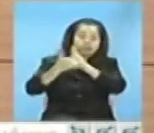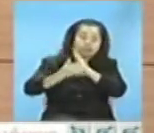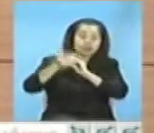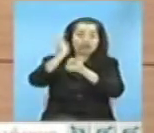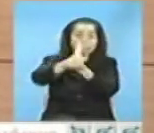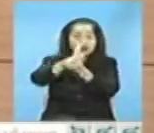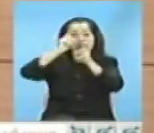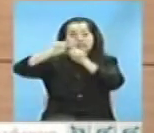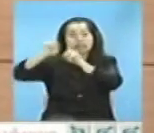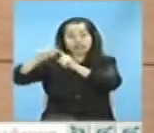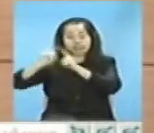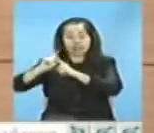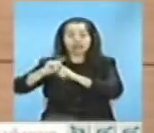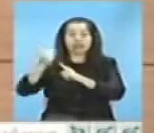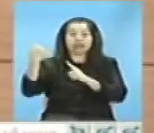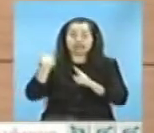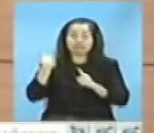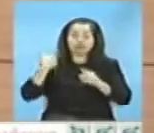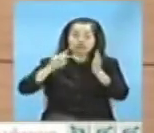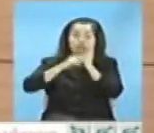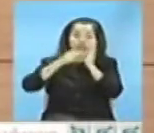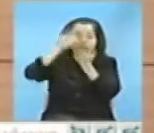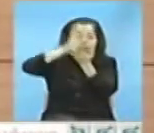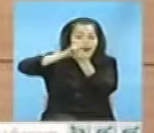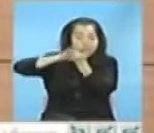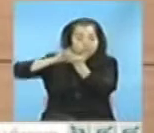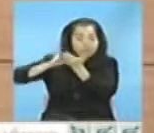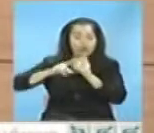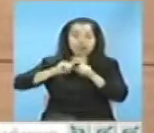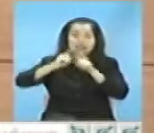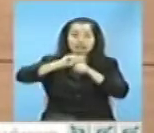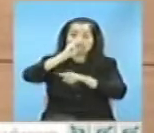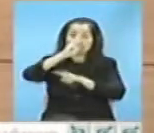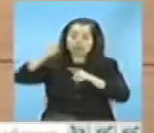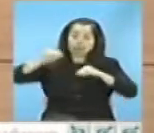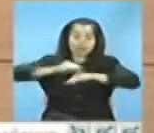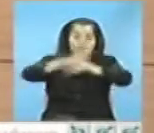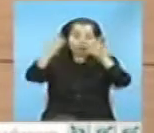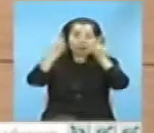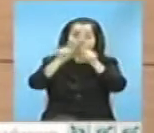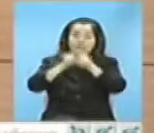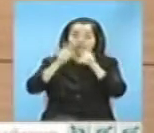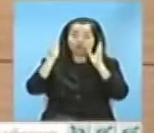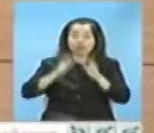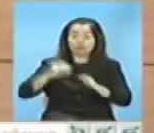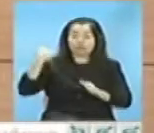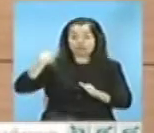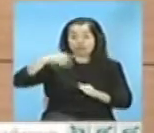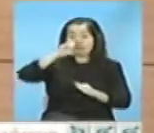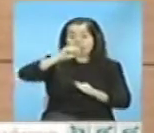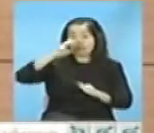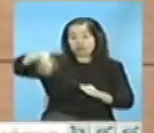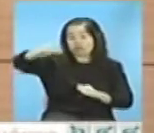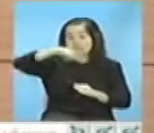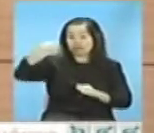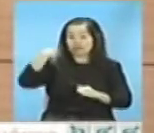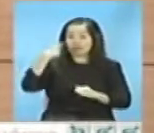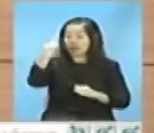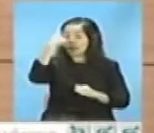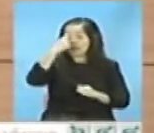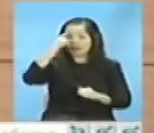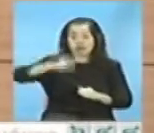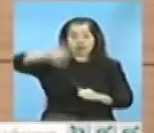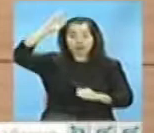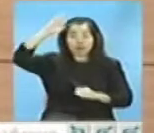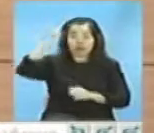ะนั้นสามารถที่จะทำให้ข้อมูลต่างๆความต้องการของประชาชนอย่างเมื่อวานนี้มีเพื่อนสมาชิกวุฒิสภาท่านหนึ่งบอกว่าใครเห็นด้วยอย่าง